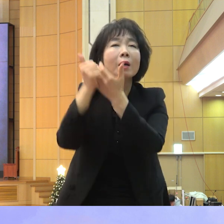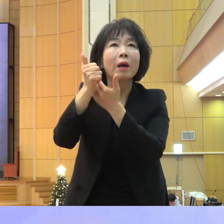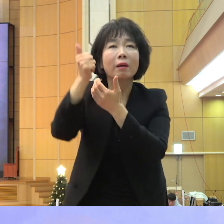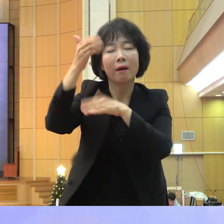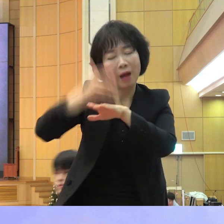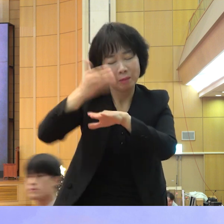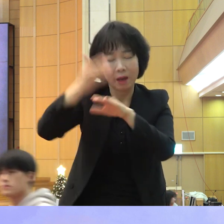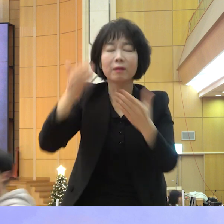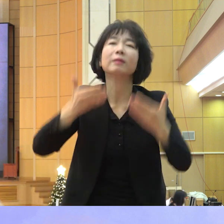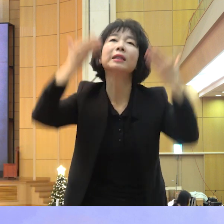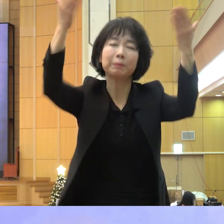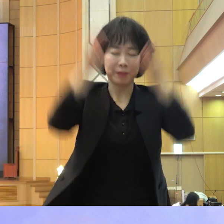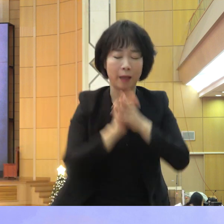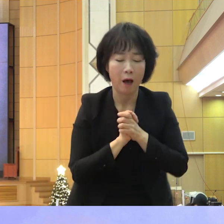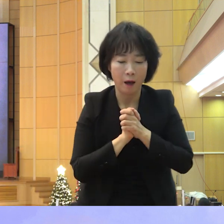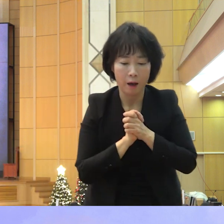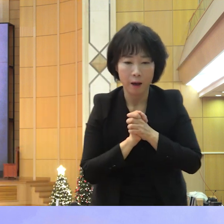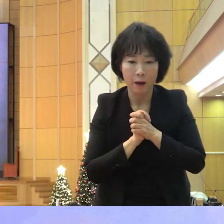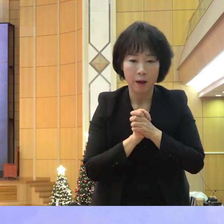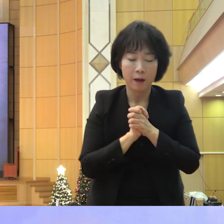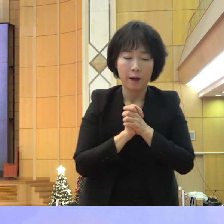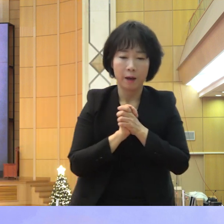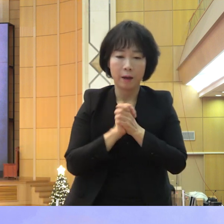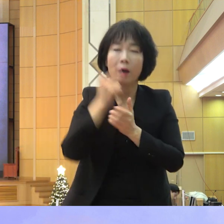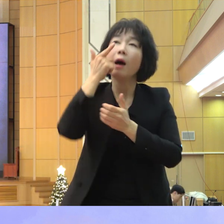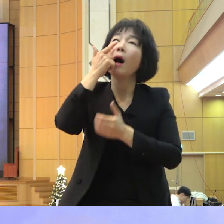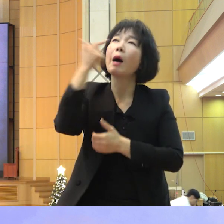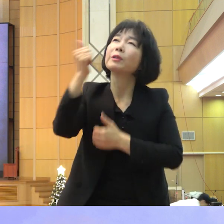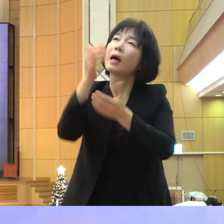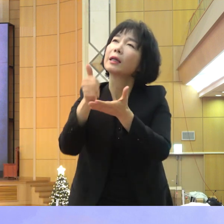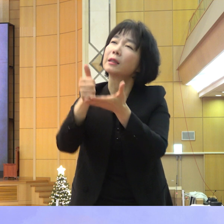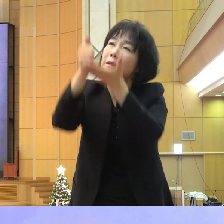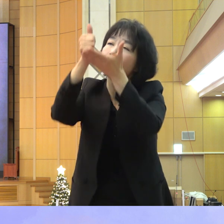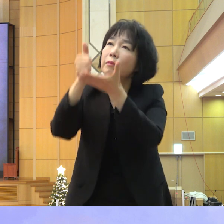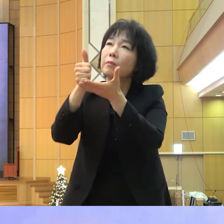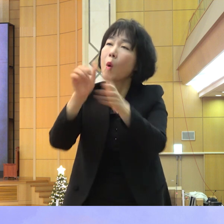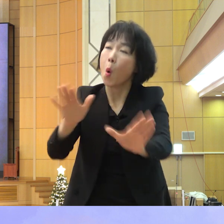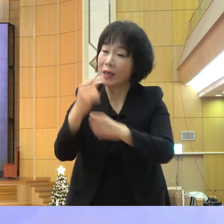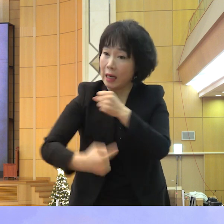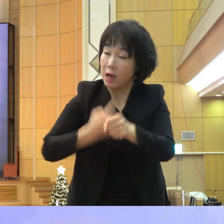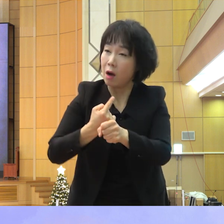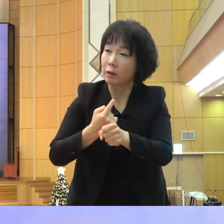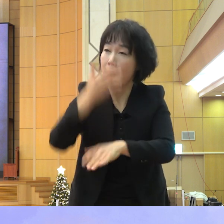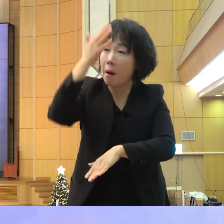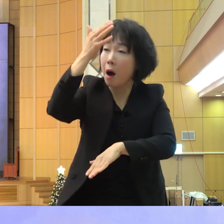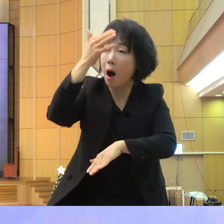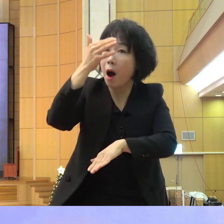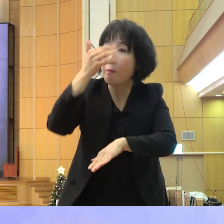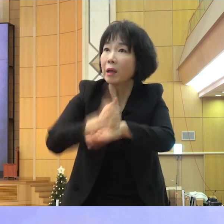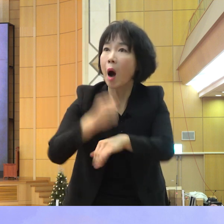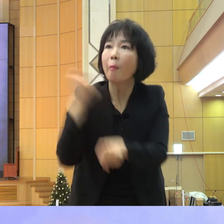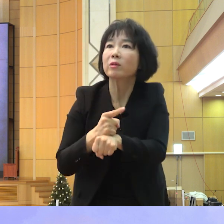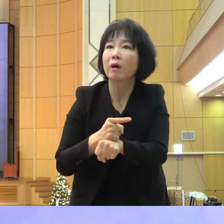하나님께 감사드립니다. 아버지 하나님, 올 한 해를 마무리할